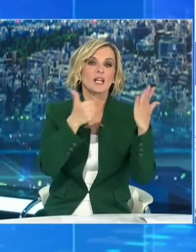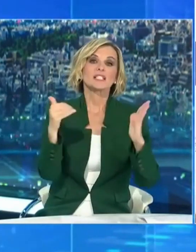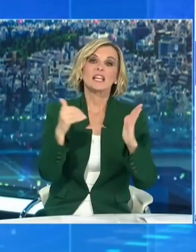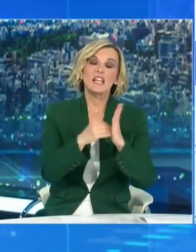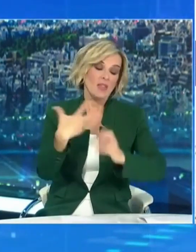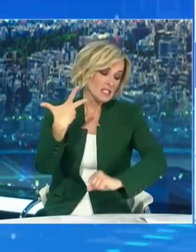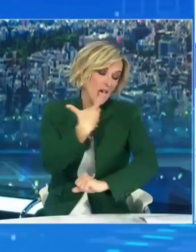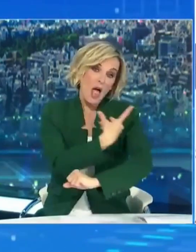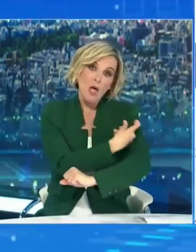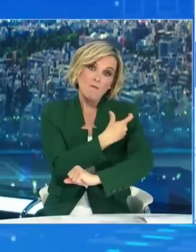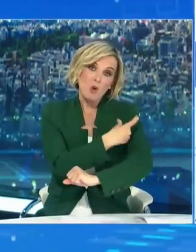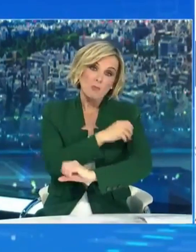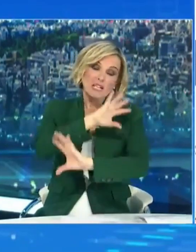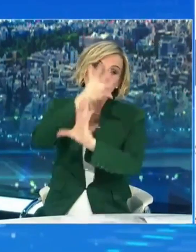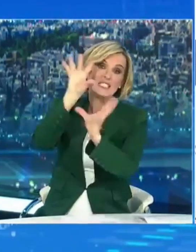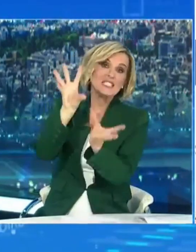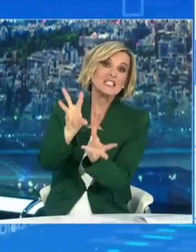gjeni së të sinullo